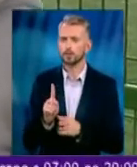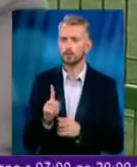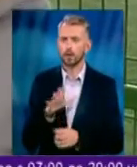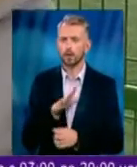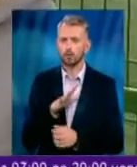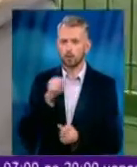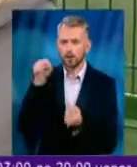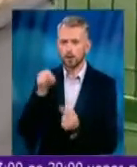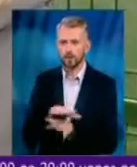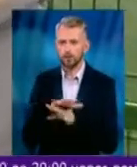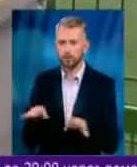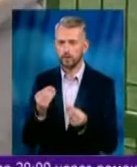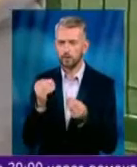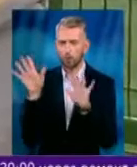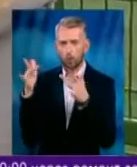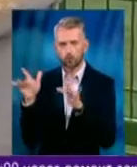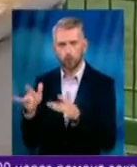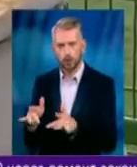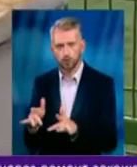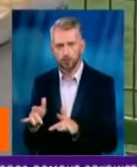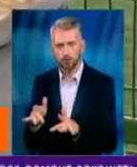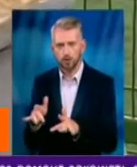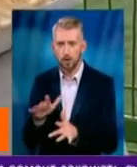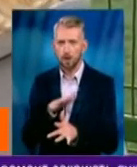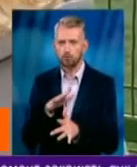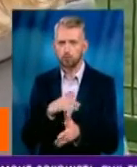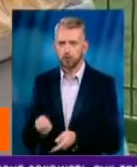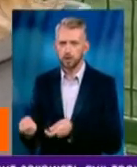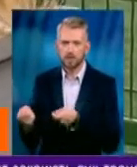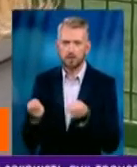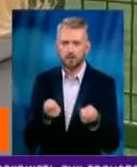була невідповідність кошторису, були завезені